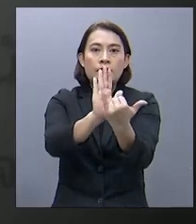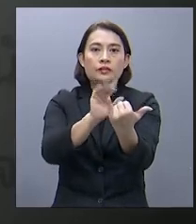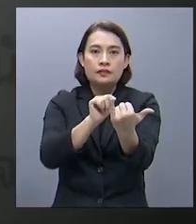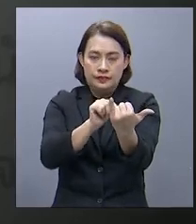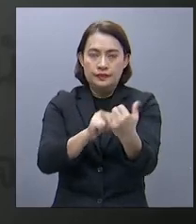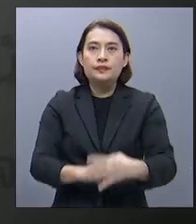ครับ